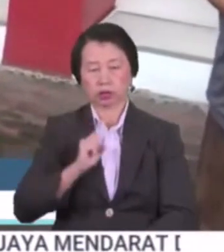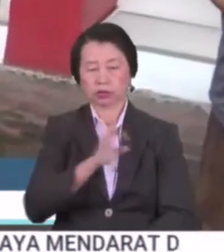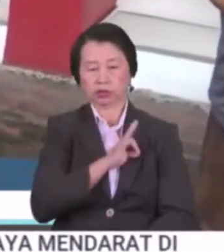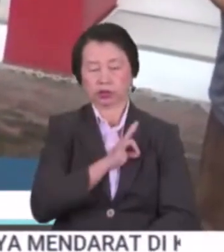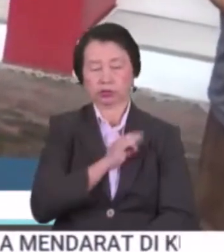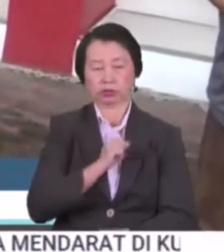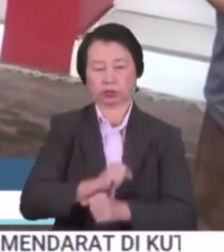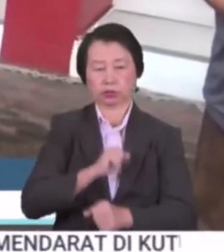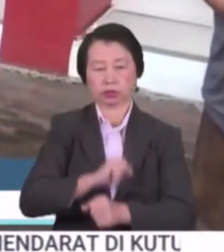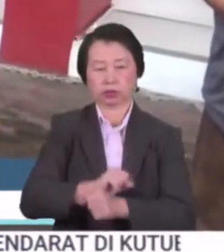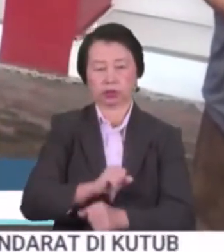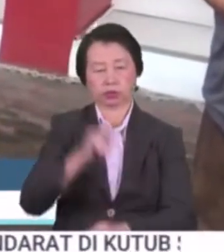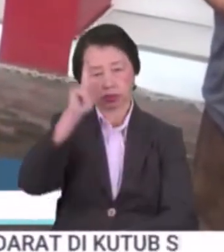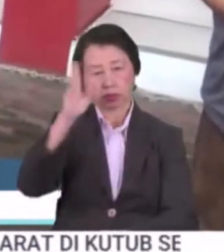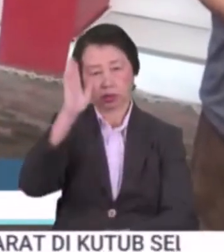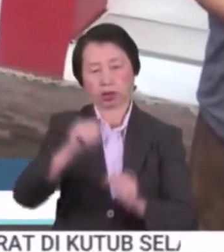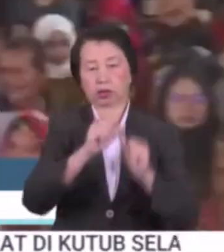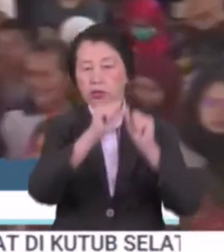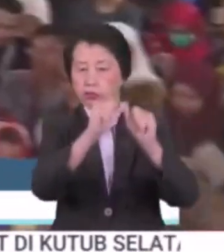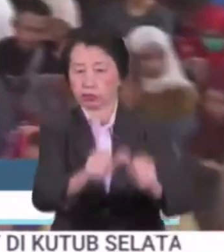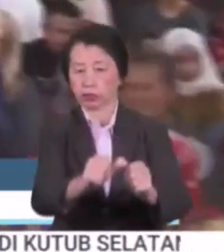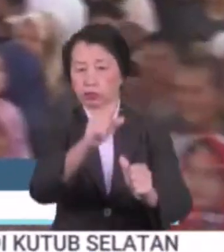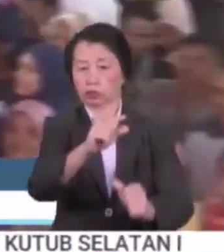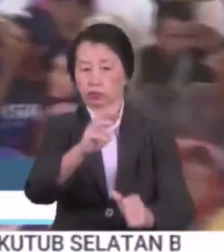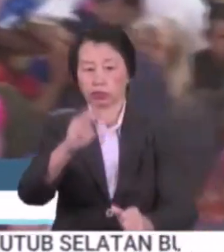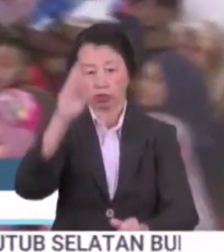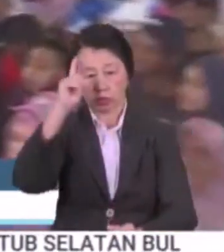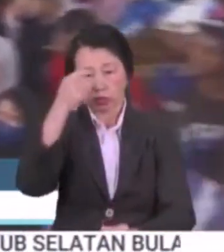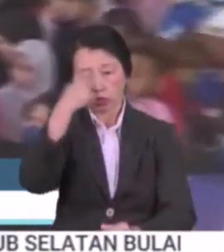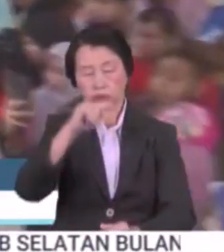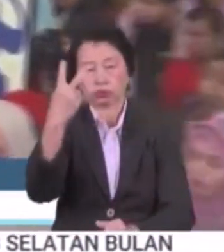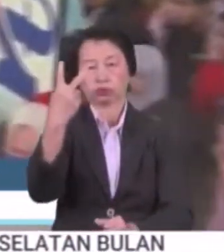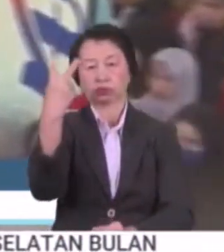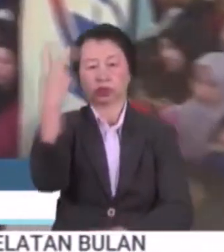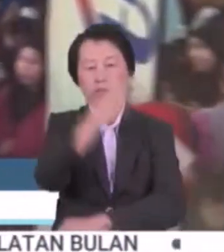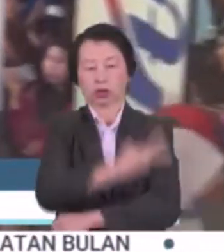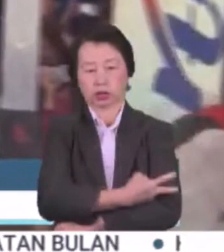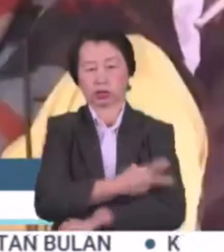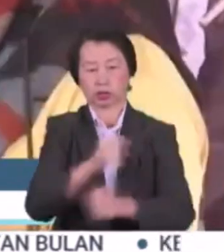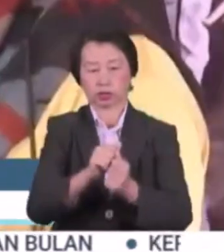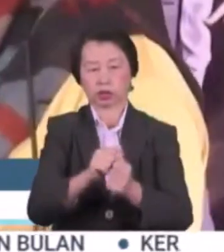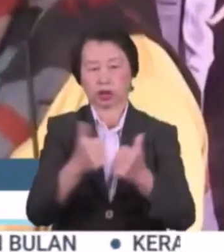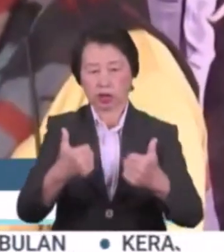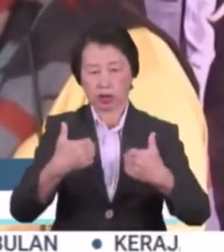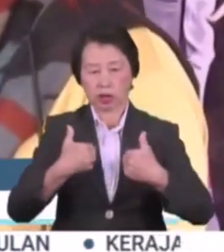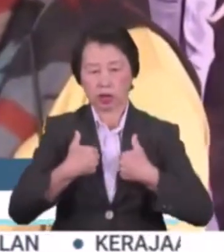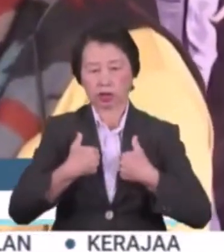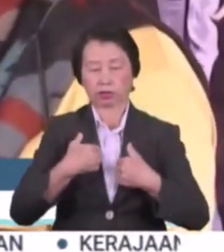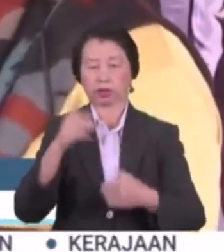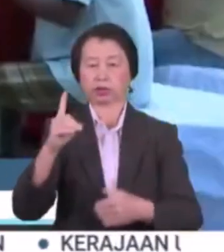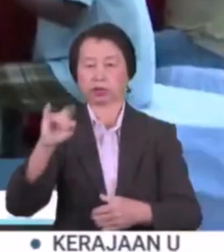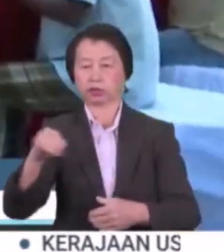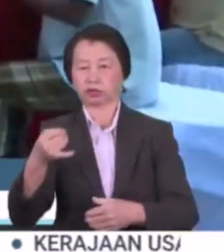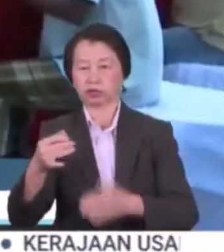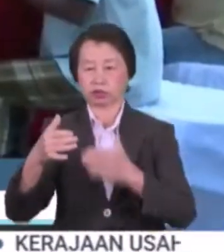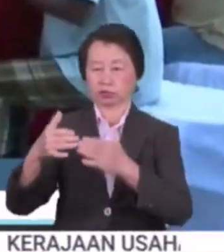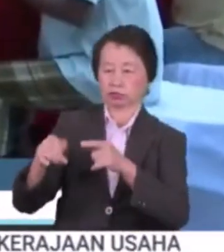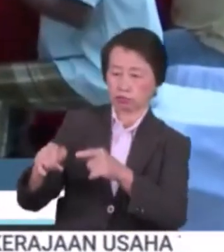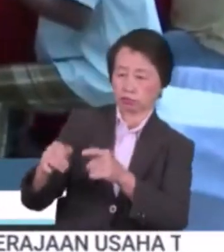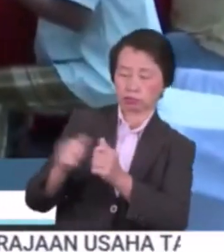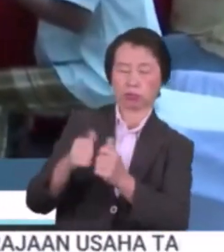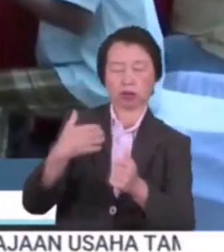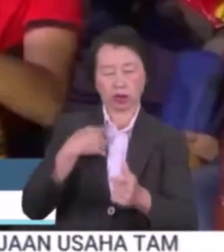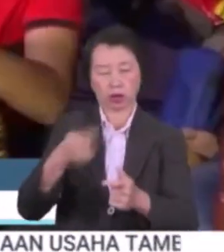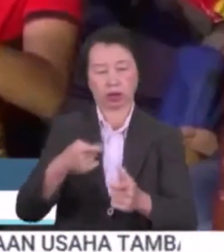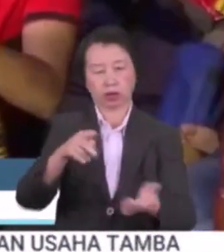RTM Kelantan akan berkampung di lokasi itu selama 2 hari dengan aktiviti yang menarik antaranya DJ Corner, seloka bersahut